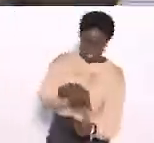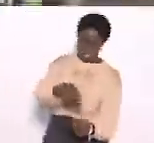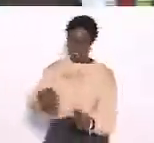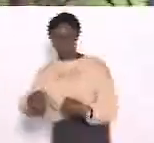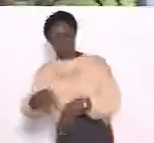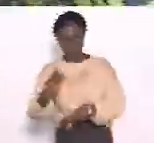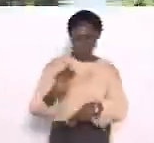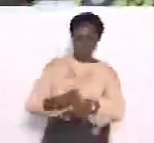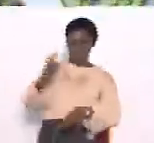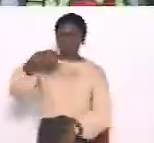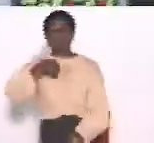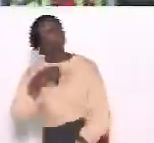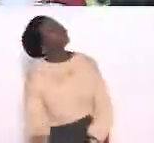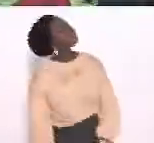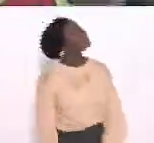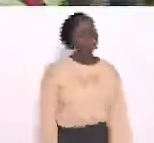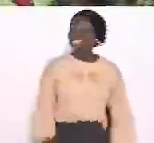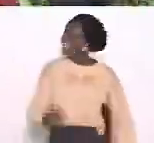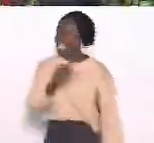now